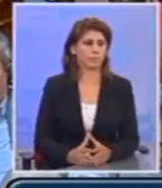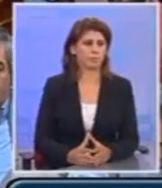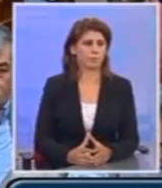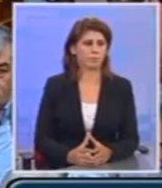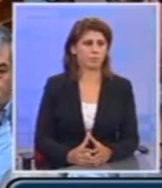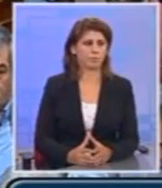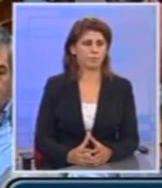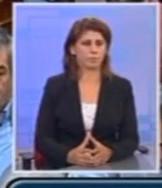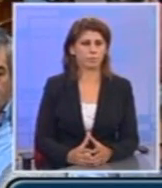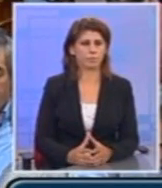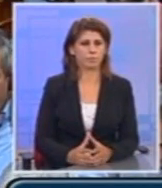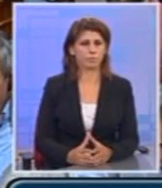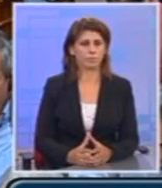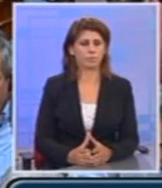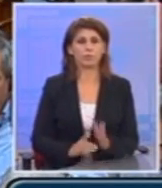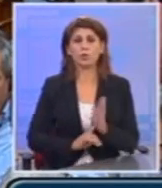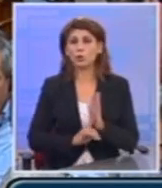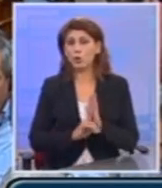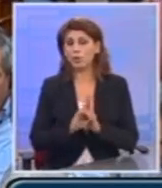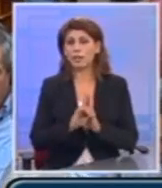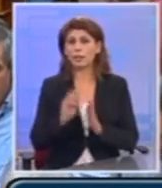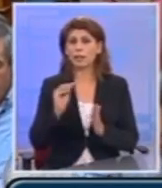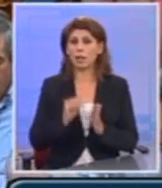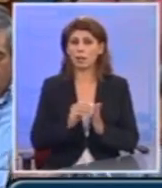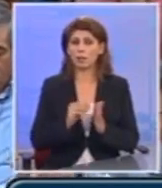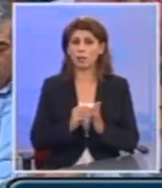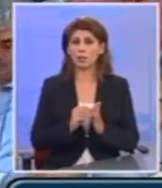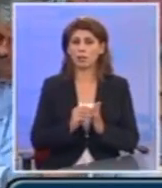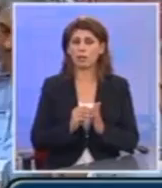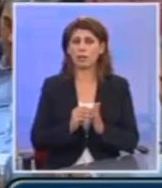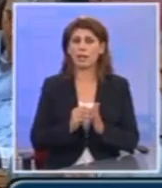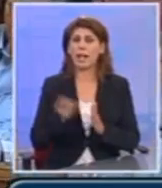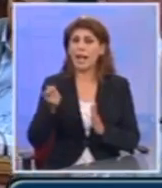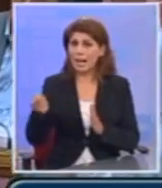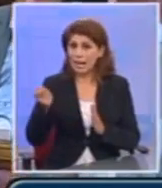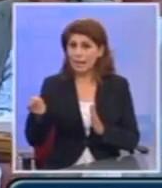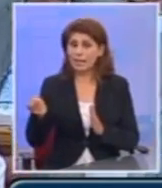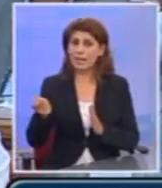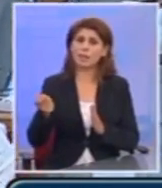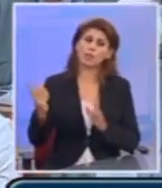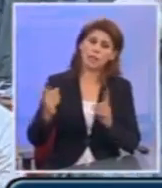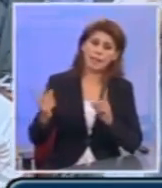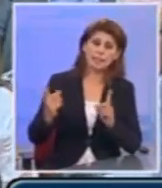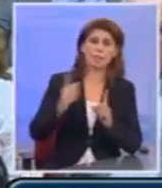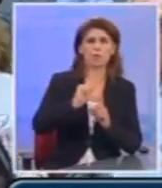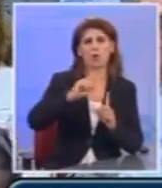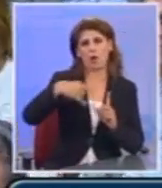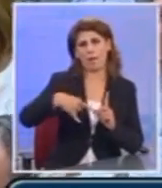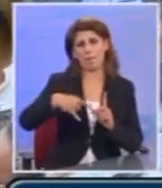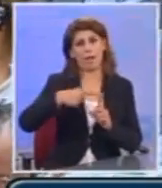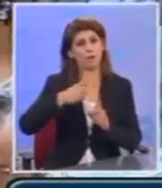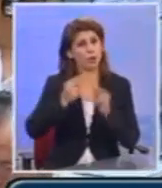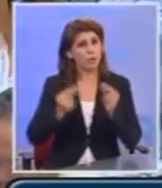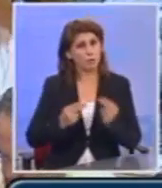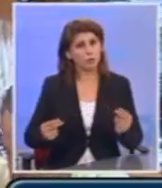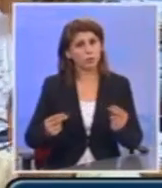τν του δείκτη επίσης χρέους προς αεπ αυτό είναι αποτέλεσμα